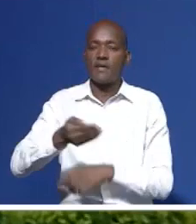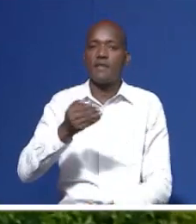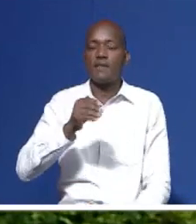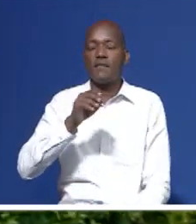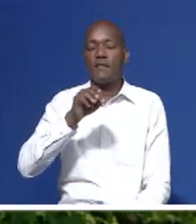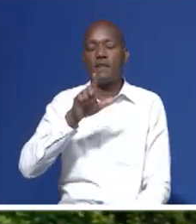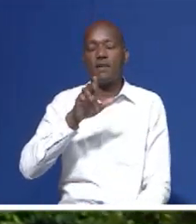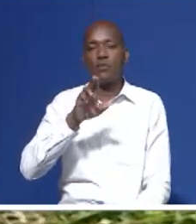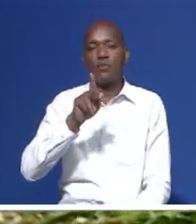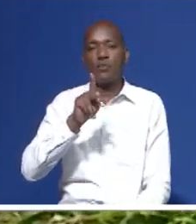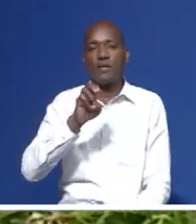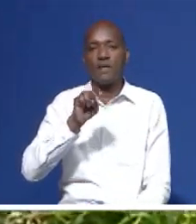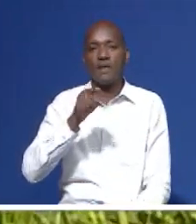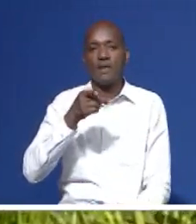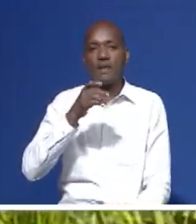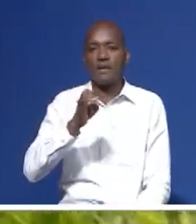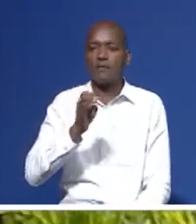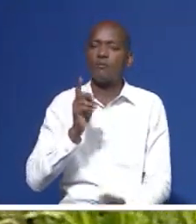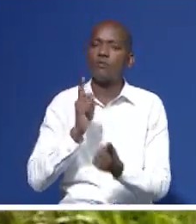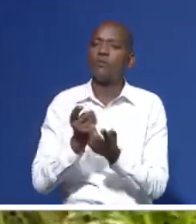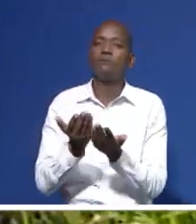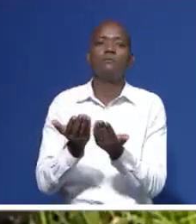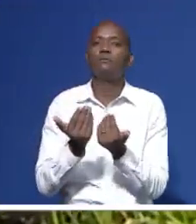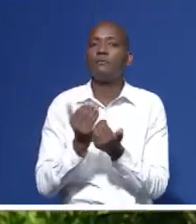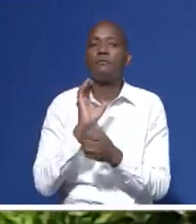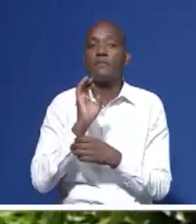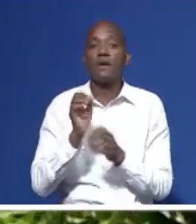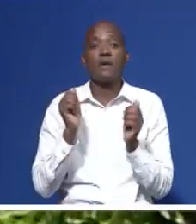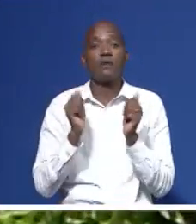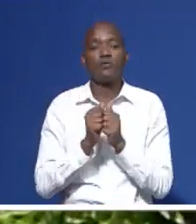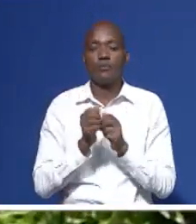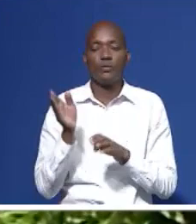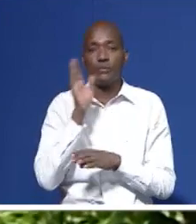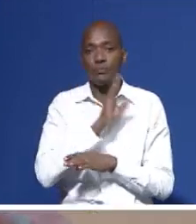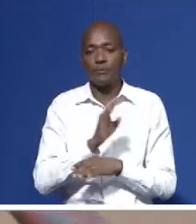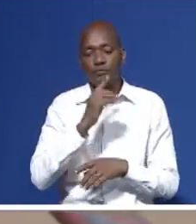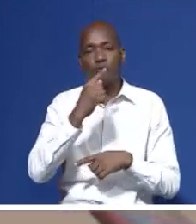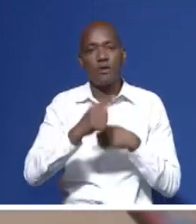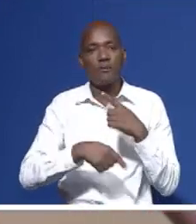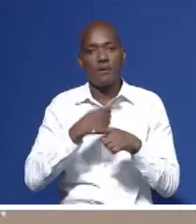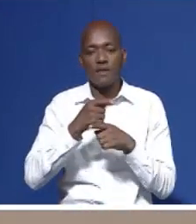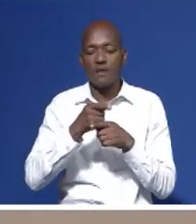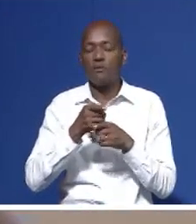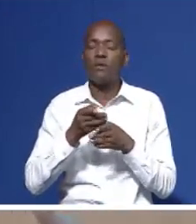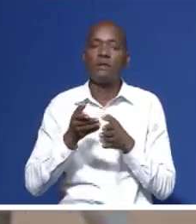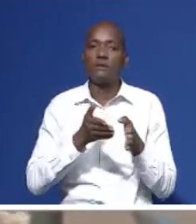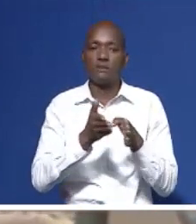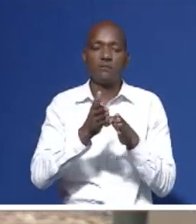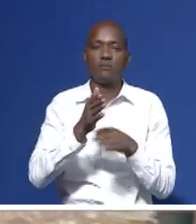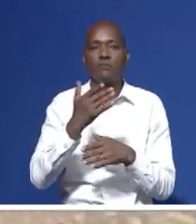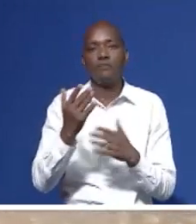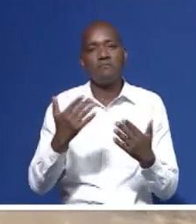ya Mtibwa wa wilaya Mvumero, wamejikuta wakisubiri kwa muda wa miaka 10 kukamilika kwa mradi wa skimu ya umwagiliaji